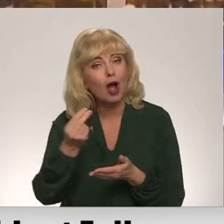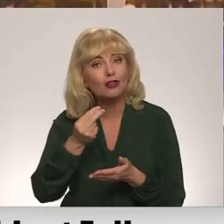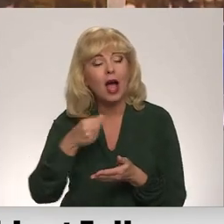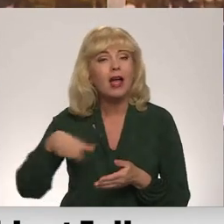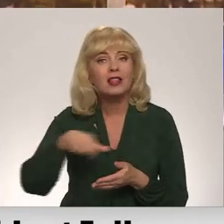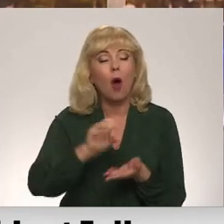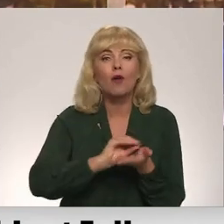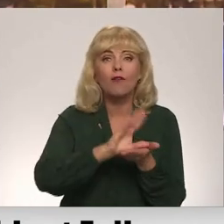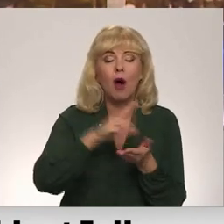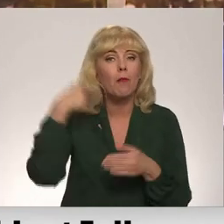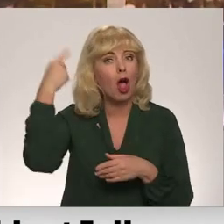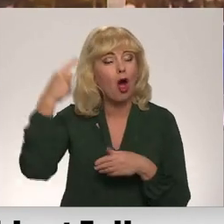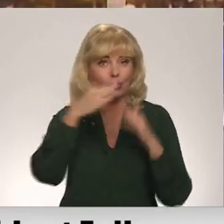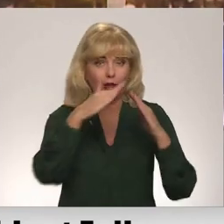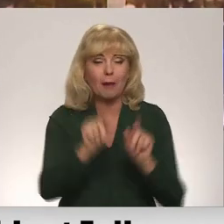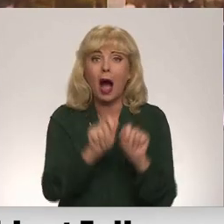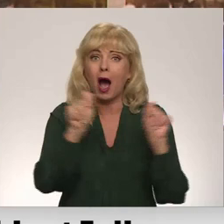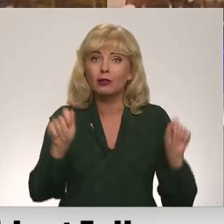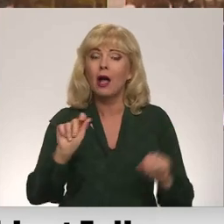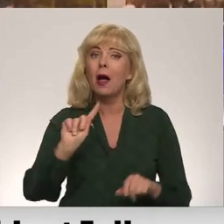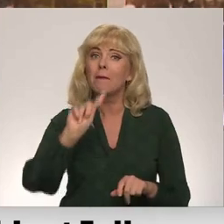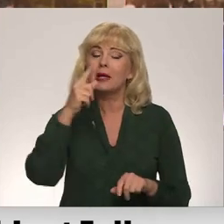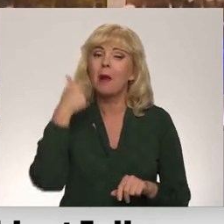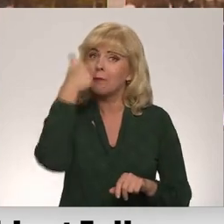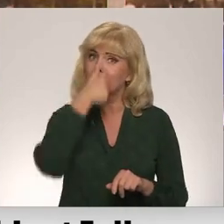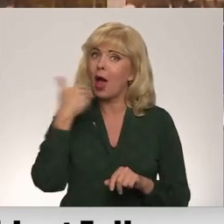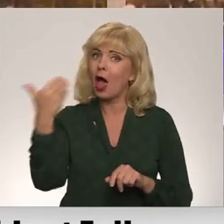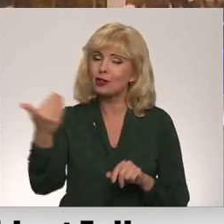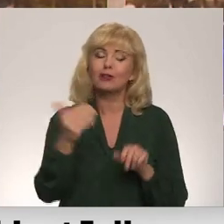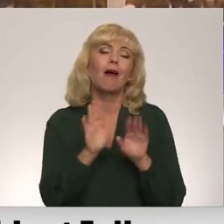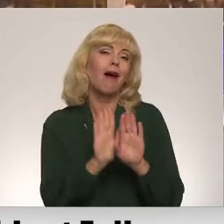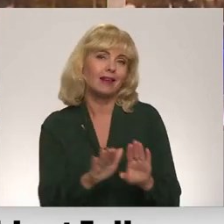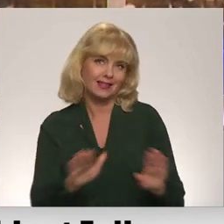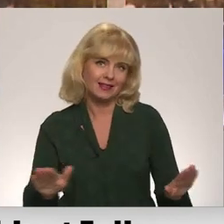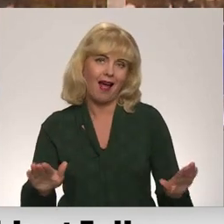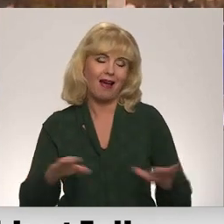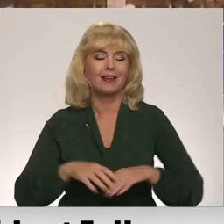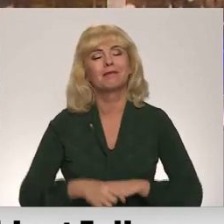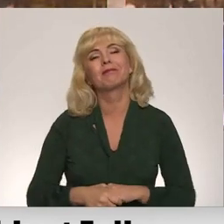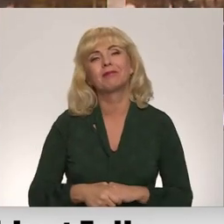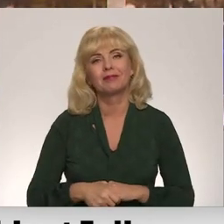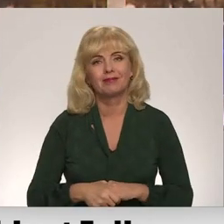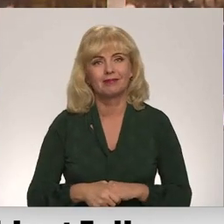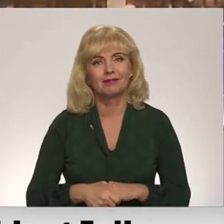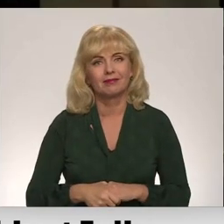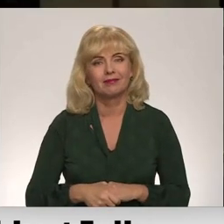Vanagu fonda Londonas namā atklāta viņas pirmā personāla izstāde. Stāsta mūsu korespondenta Lielbritānijā Ilze Kalve.